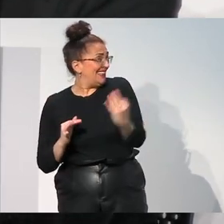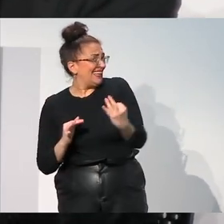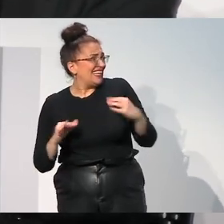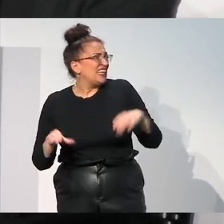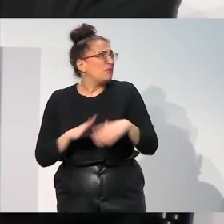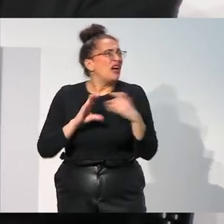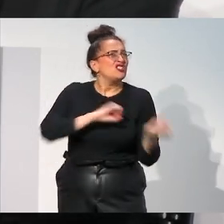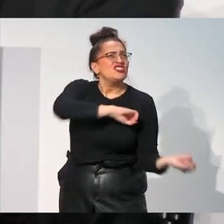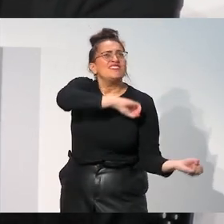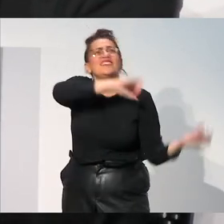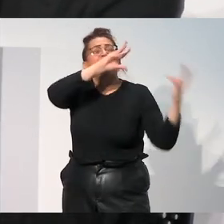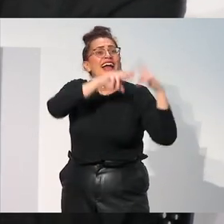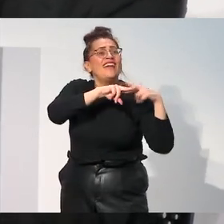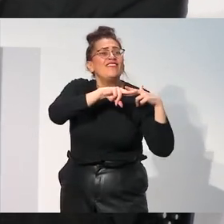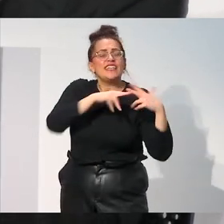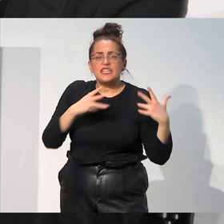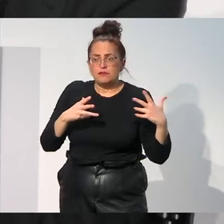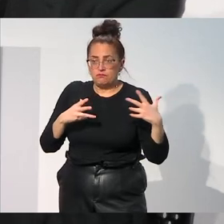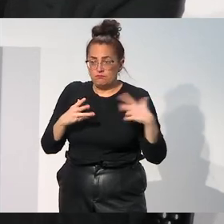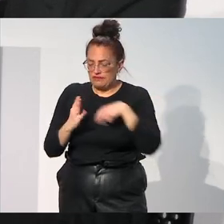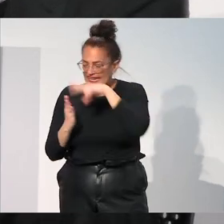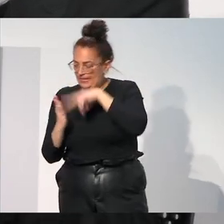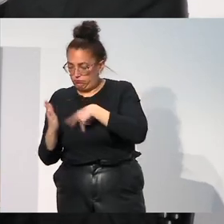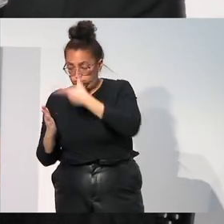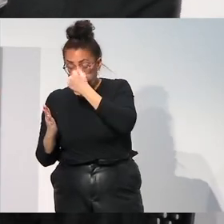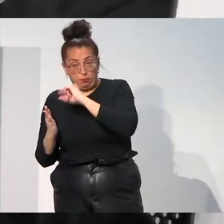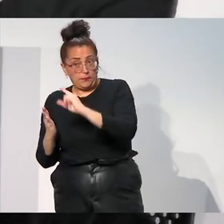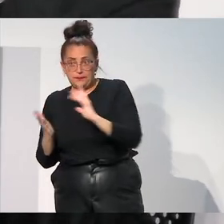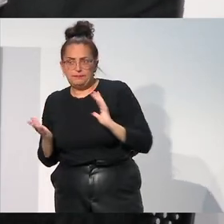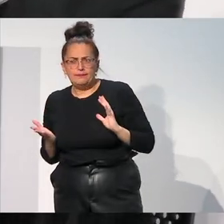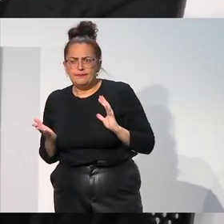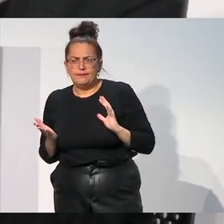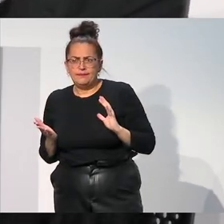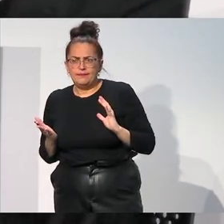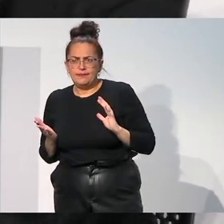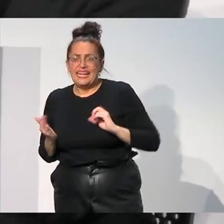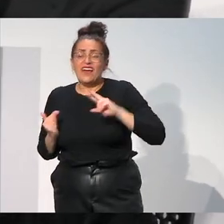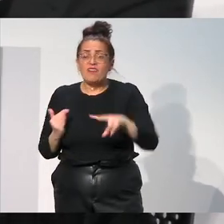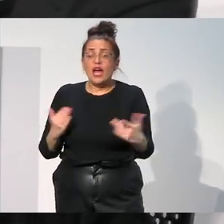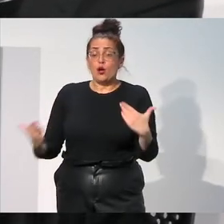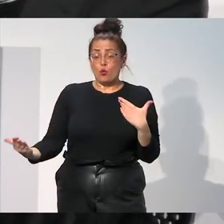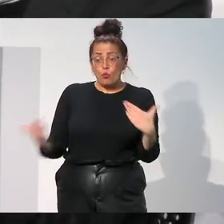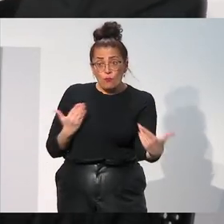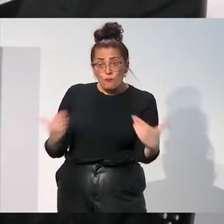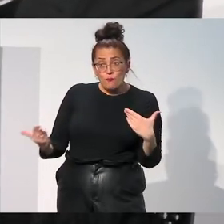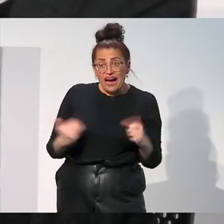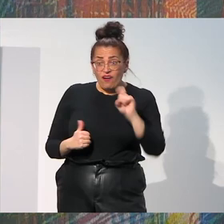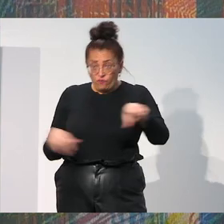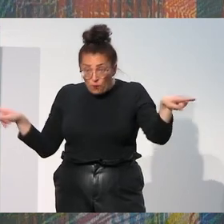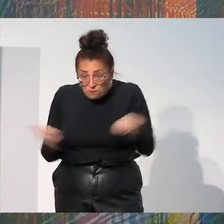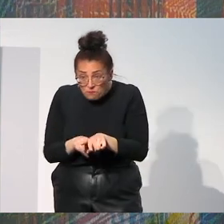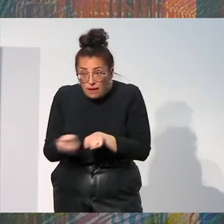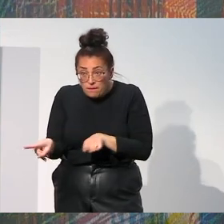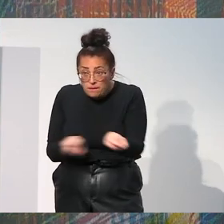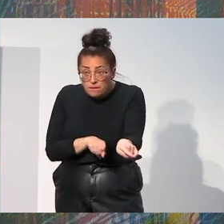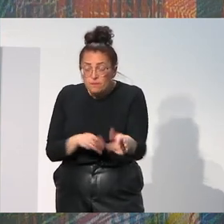entre les deux choses dont je parlais tout à l'heure. C'est-à-dire que ça ne se déploie pas du tout sur le fait est-ce que c'est pareil ou pas. Parce que quand on commence à se poser cette question-là, on